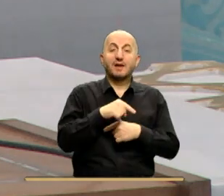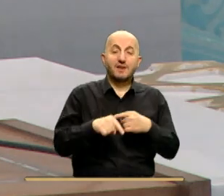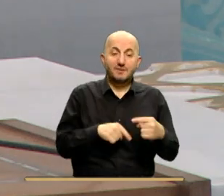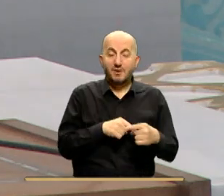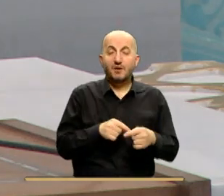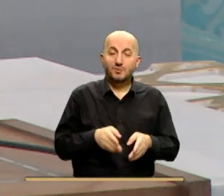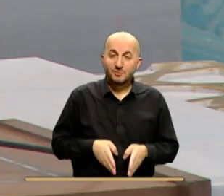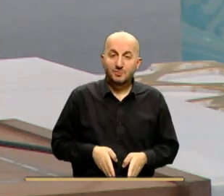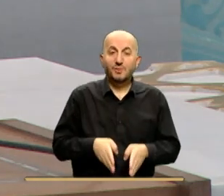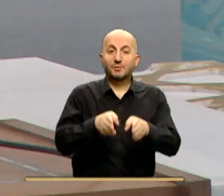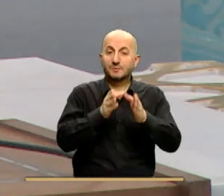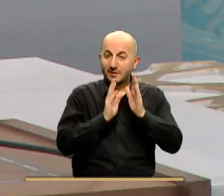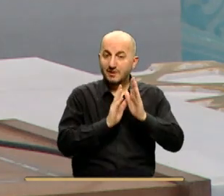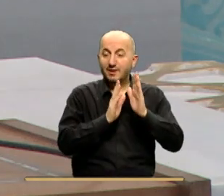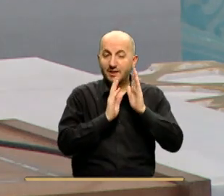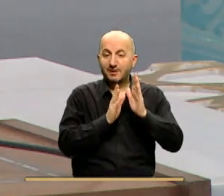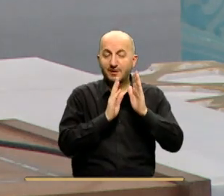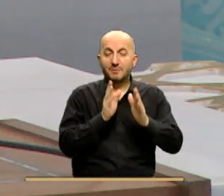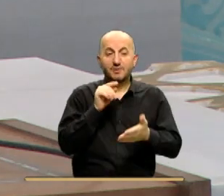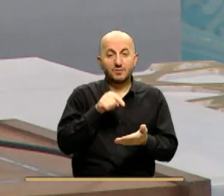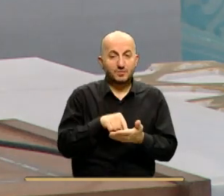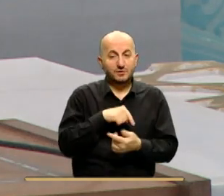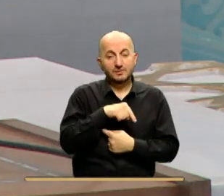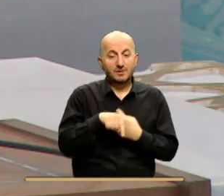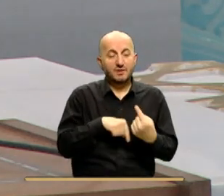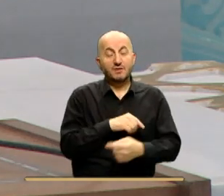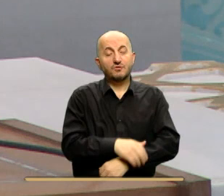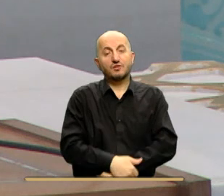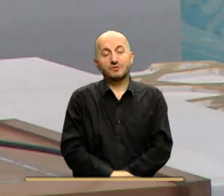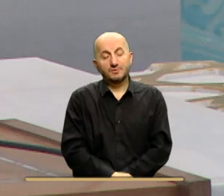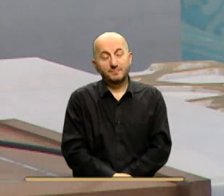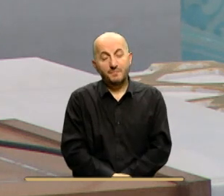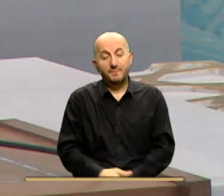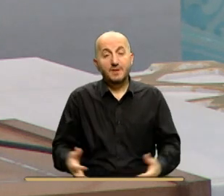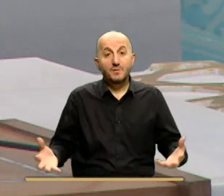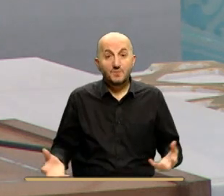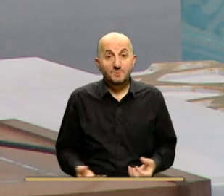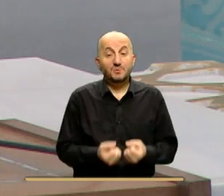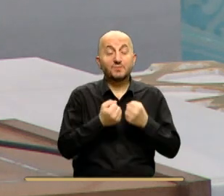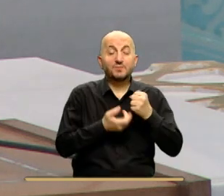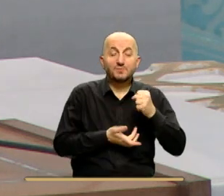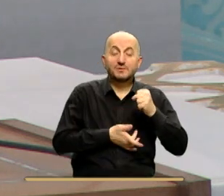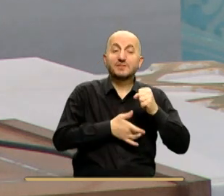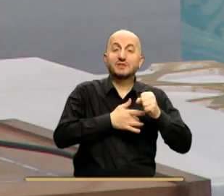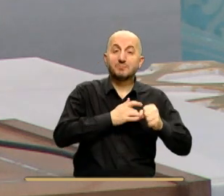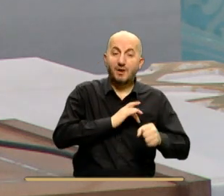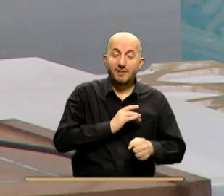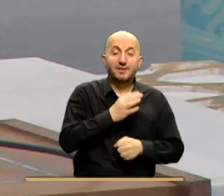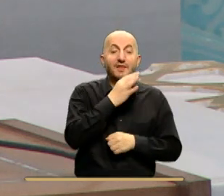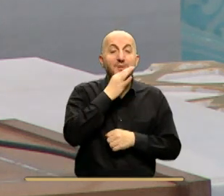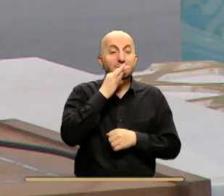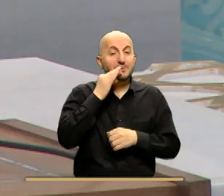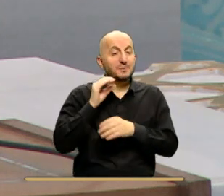onun yolunda ilerleme noktasında arayacağız. Kurtuluşun imanla,